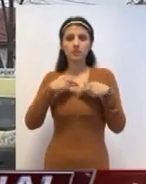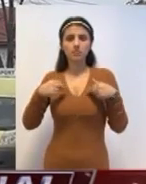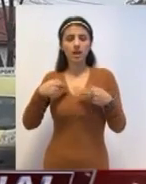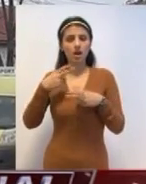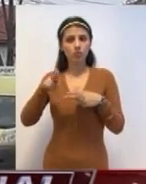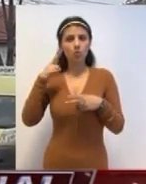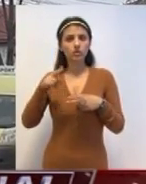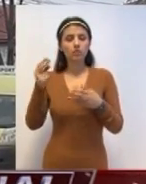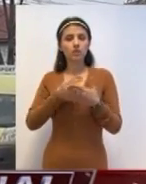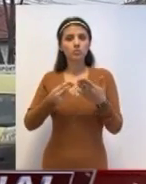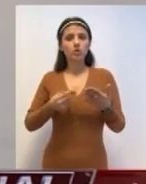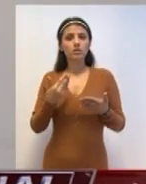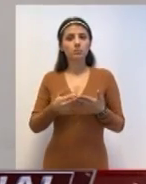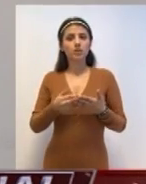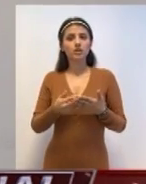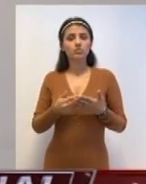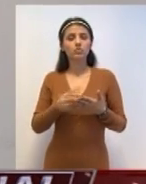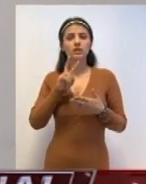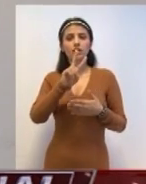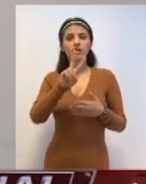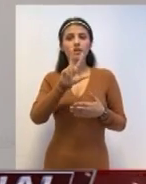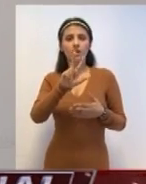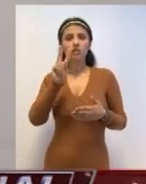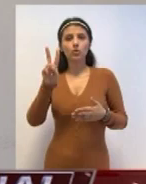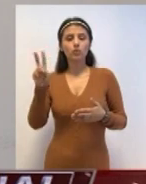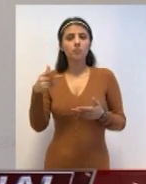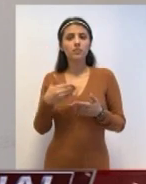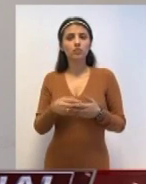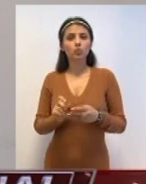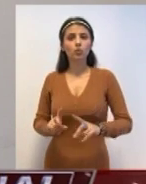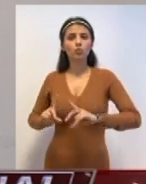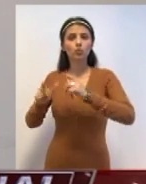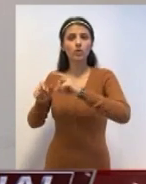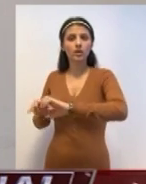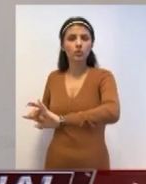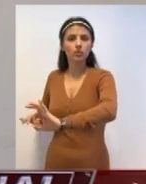am continuat proiectul pe măsura 3.2.2, canalizare